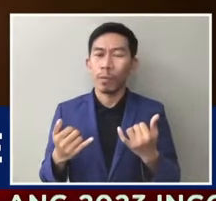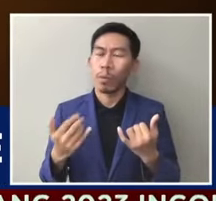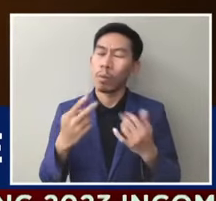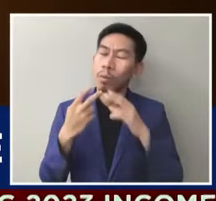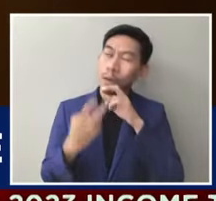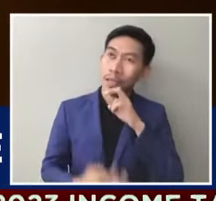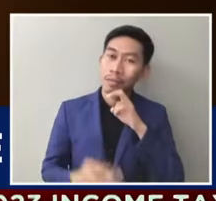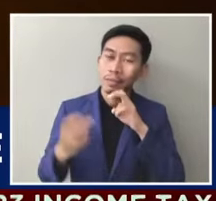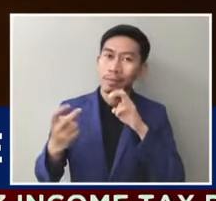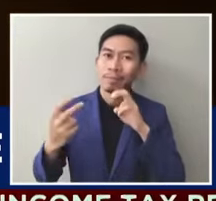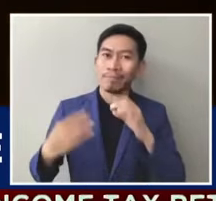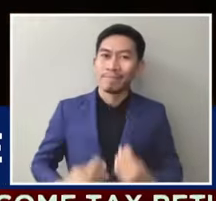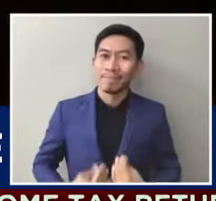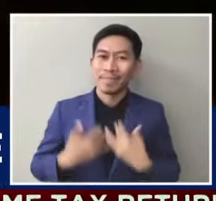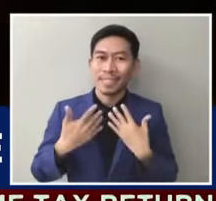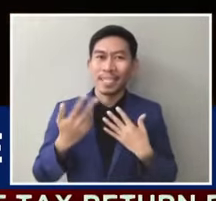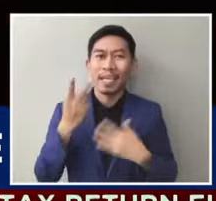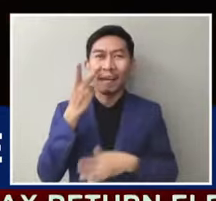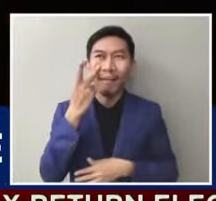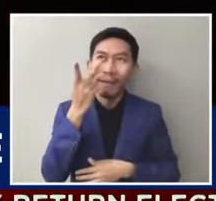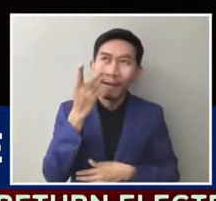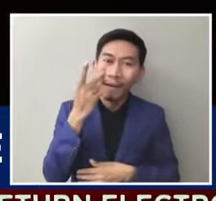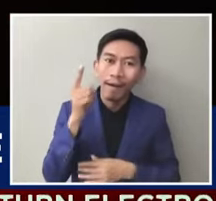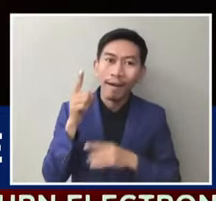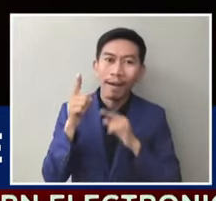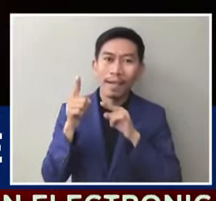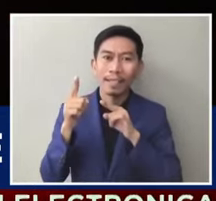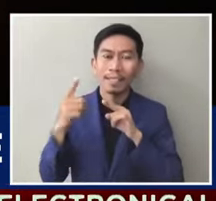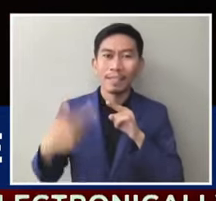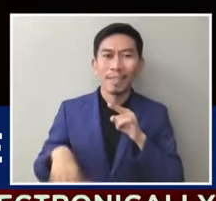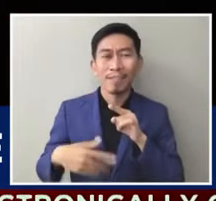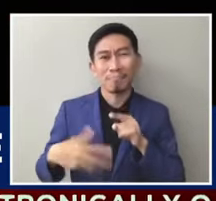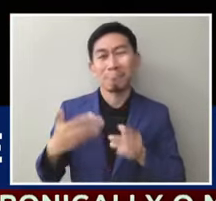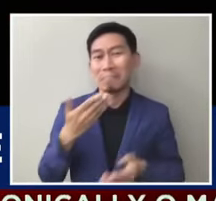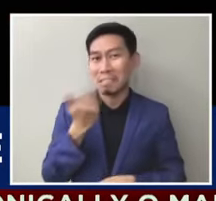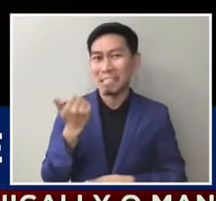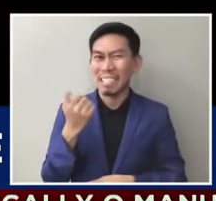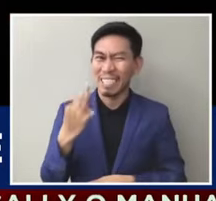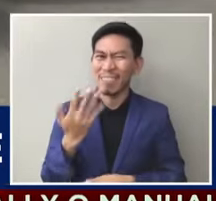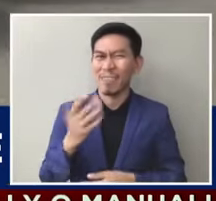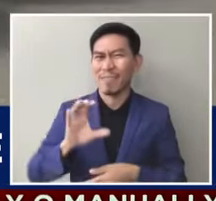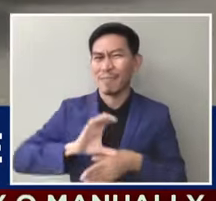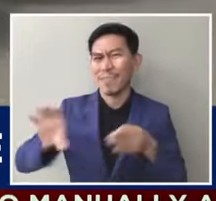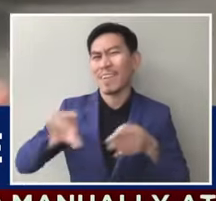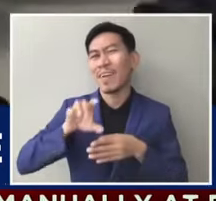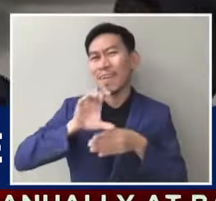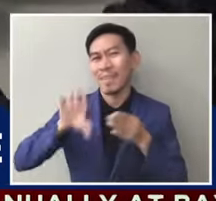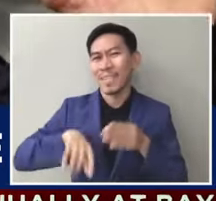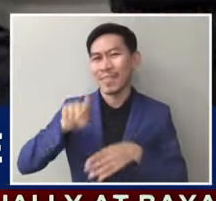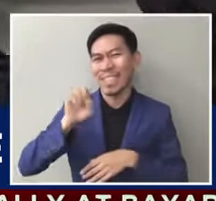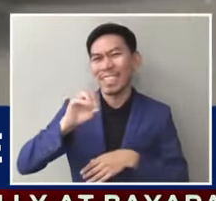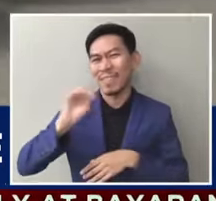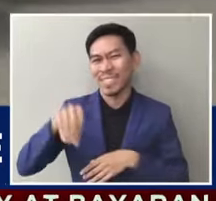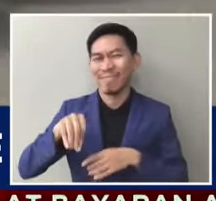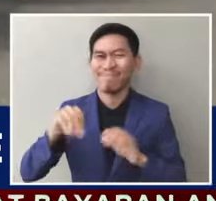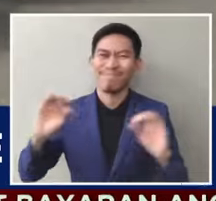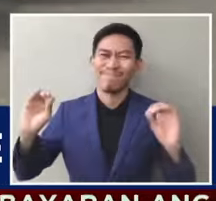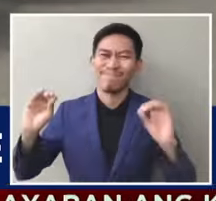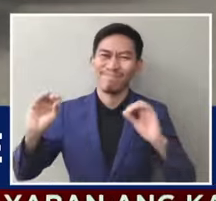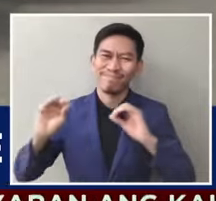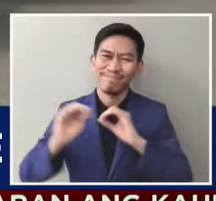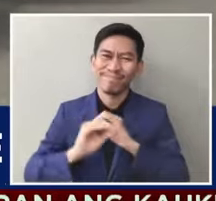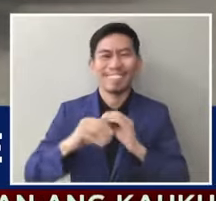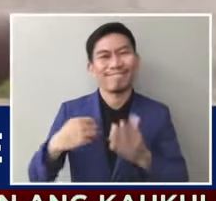awe-inspiring na ano, para makita. Maganda sana kung yung total talaga na ano, eclipse kaso